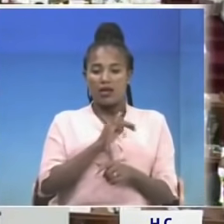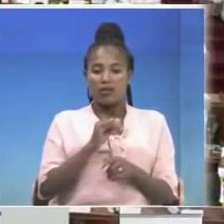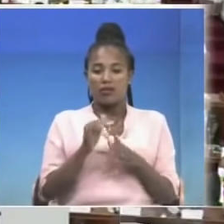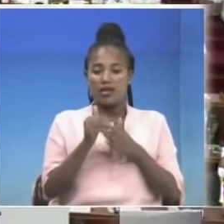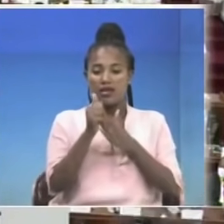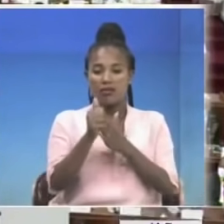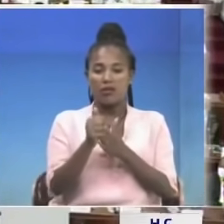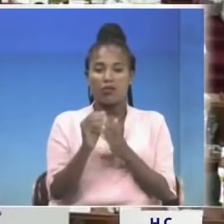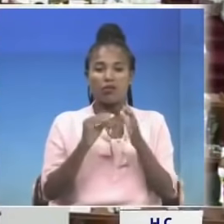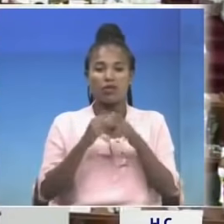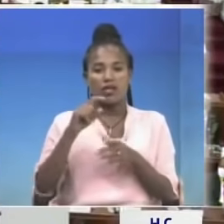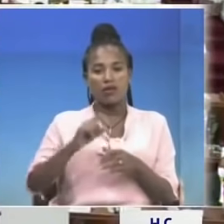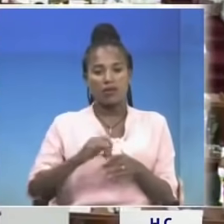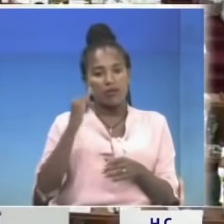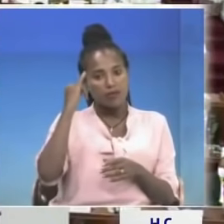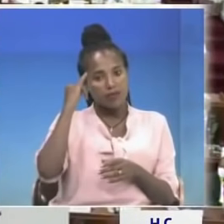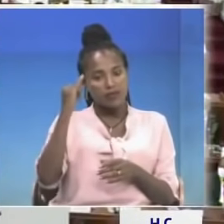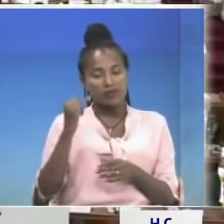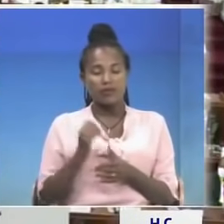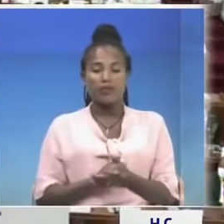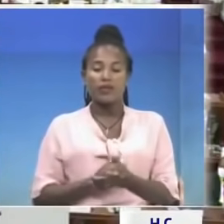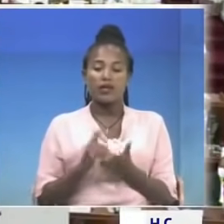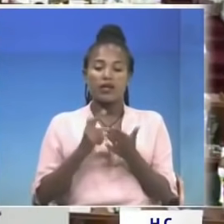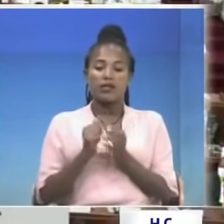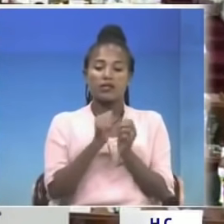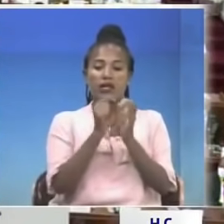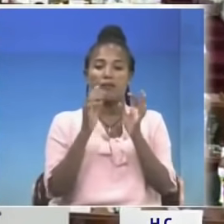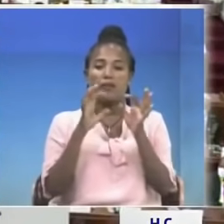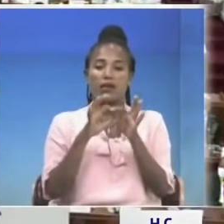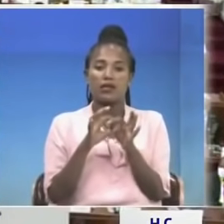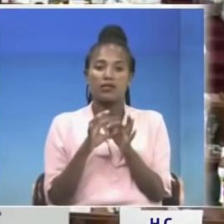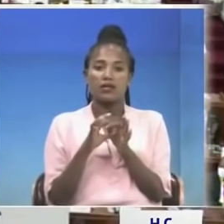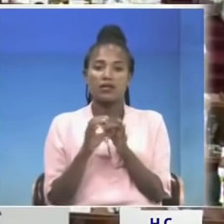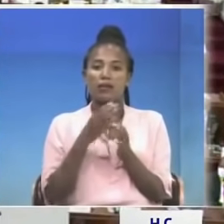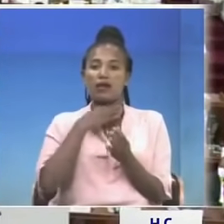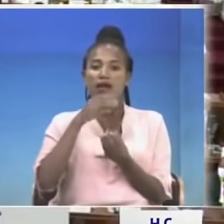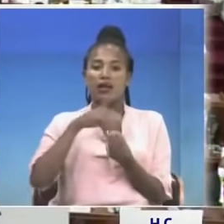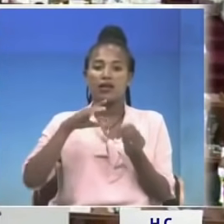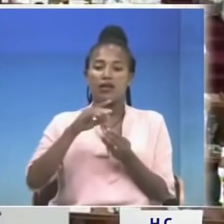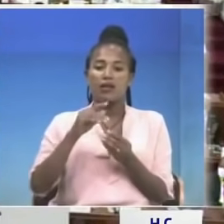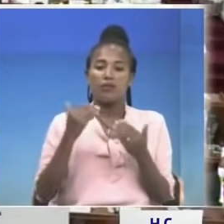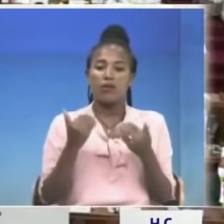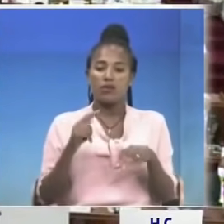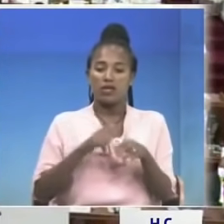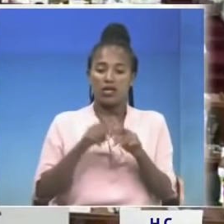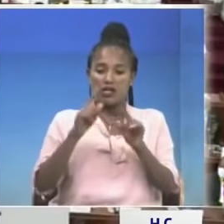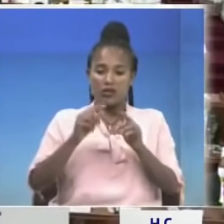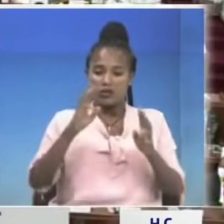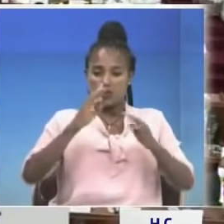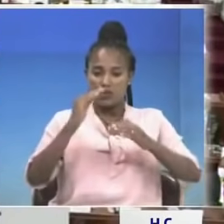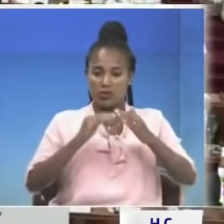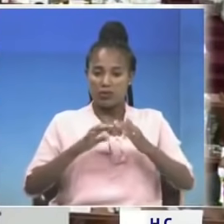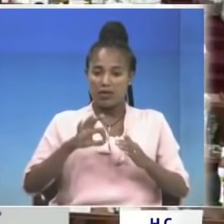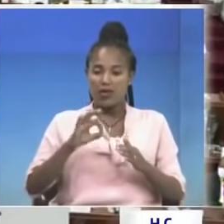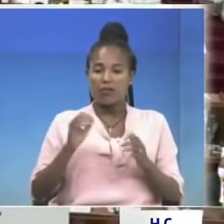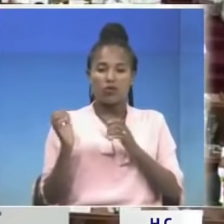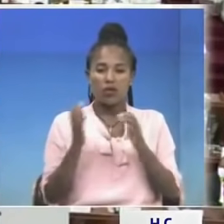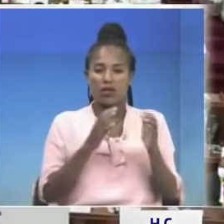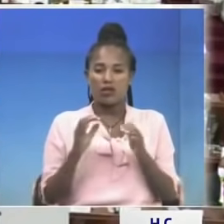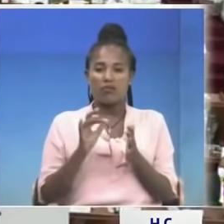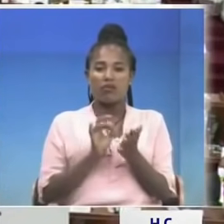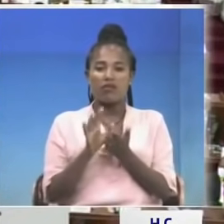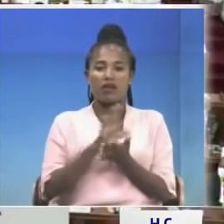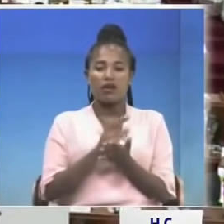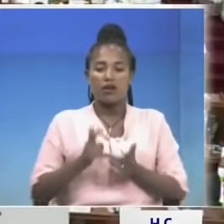ሊወጣ ይገባል ሲሉ አስተያየታቸውን ሰጥኛል። ከዚህ ጋር በተያያዘ እንግዲህ የአማራ ክልል በአሁኑ ወቅት በተለያዩ ችግሮች ውስጥ የሚገኝ በጦርነት